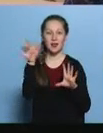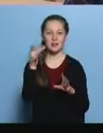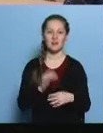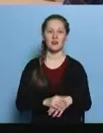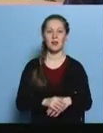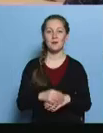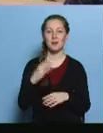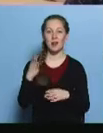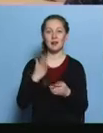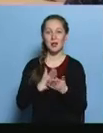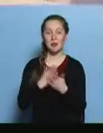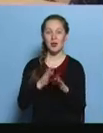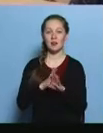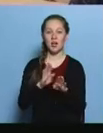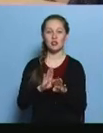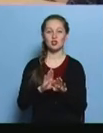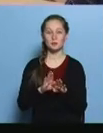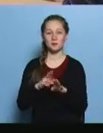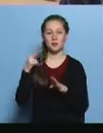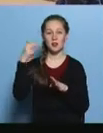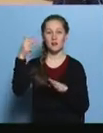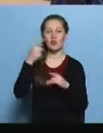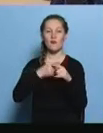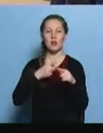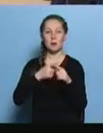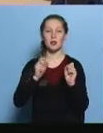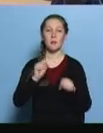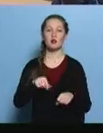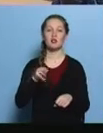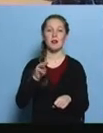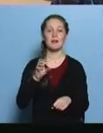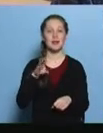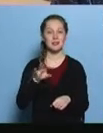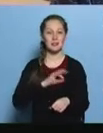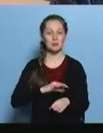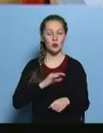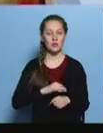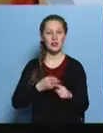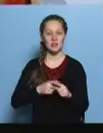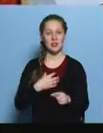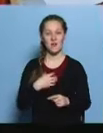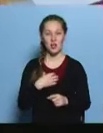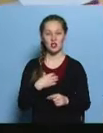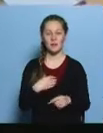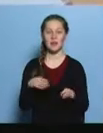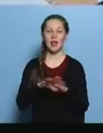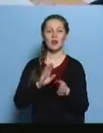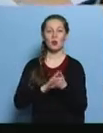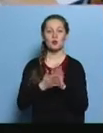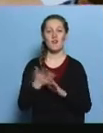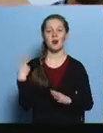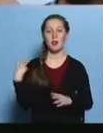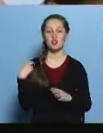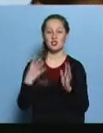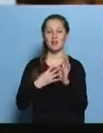и видеофрагменты. Можно использовать тестирование интерактивное, это уже не бумажный вариант. О таких условиях в Можгинской